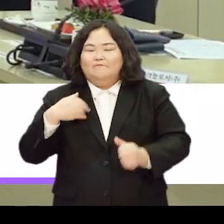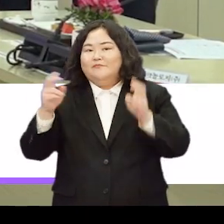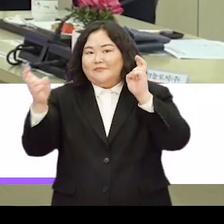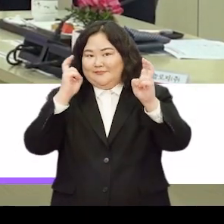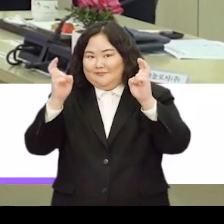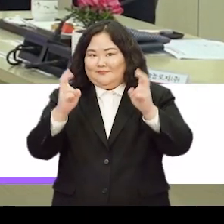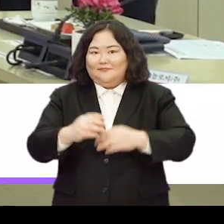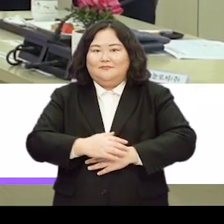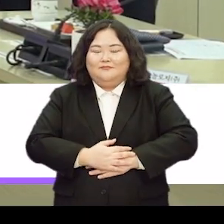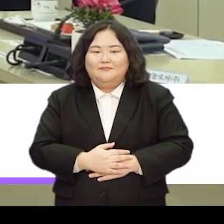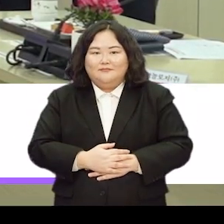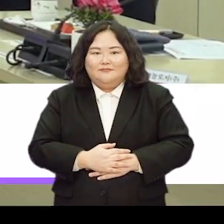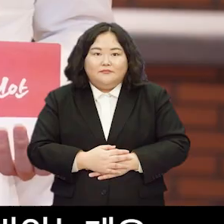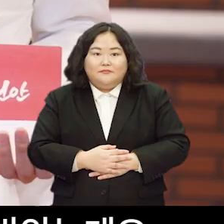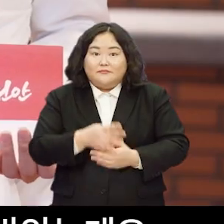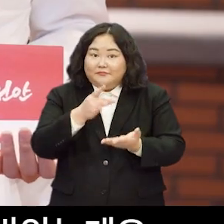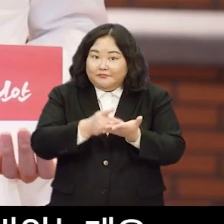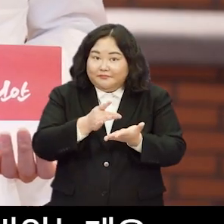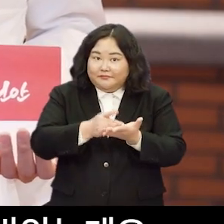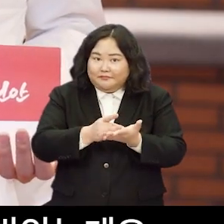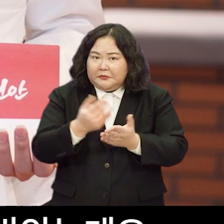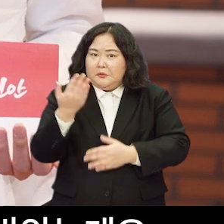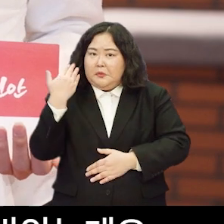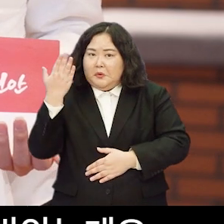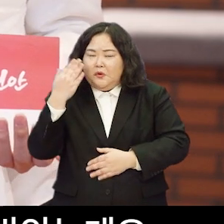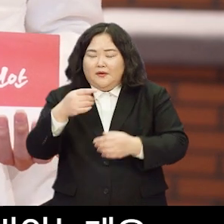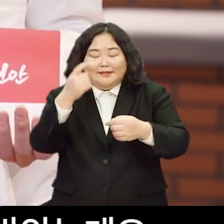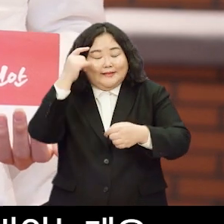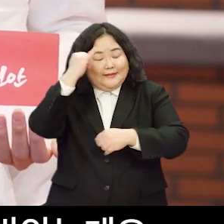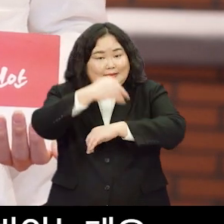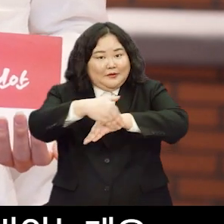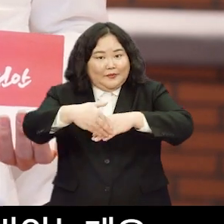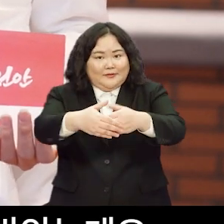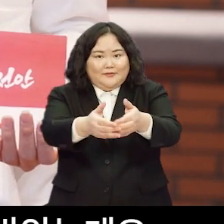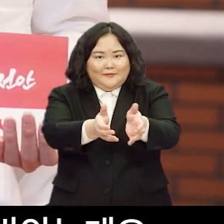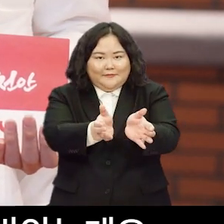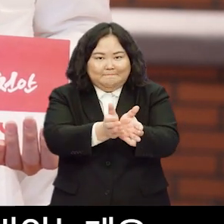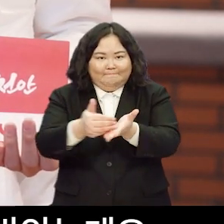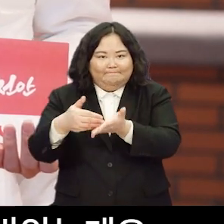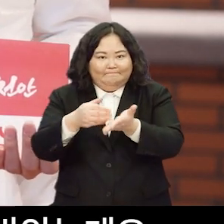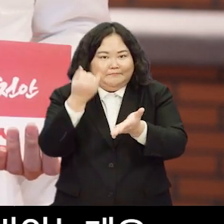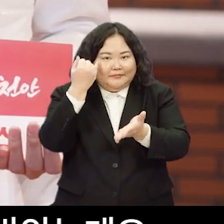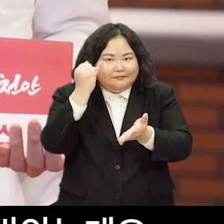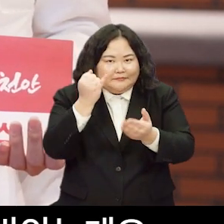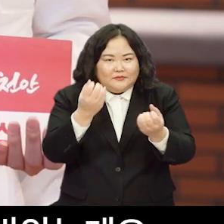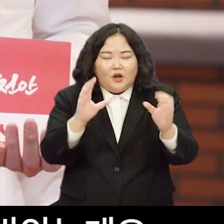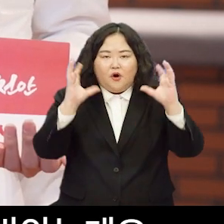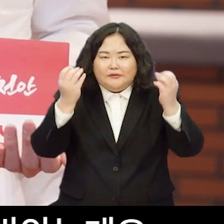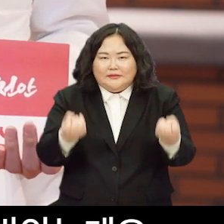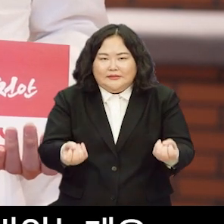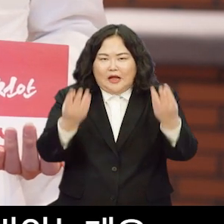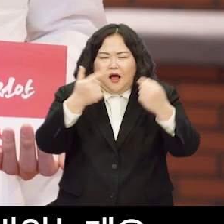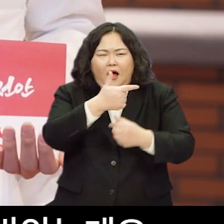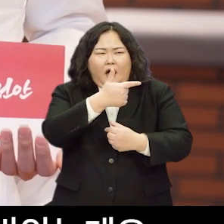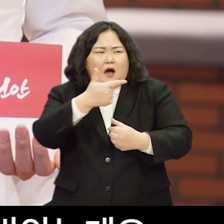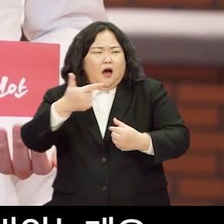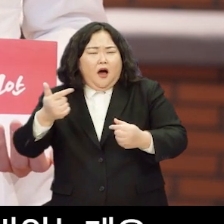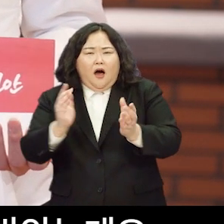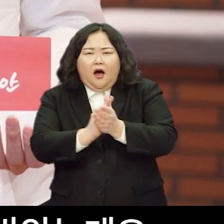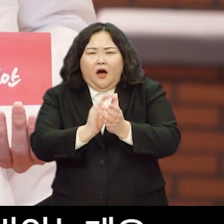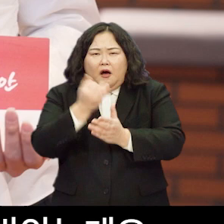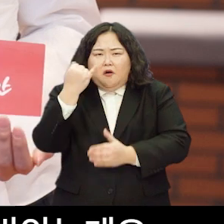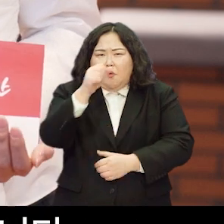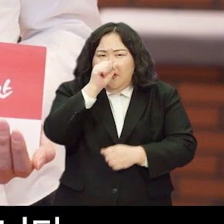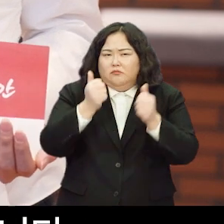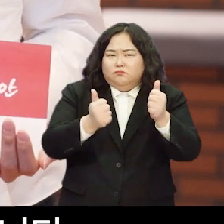있는 중소기업입니다. 천안시는 지난해 기획단이 제안한 아이디어를 반영한 어린이날 행사로 큰 호응을